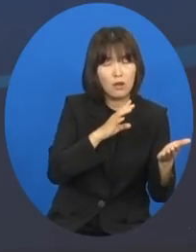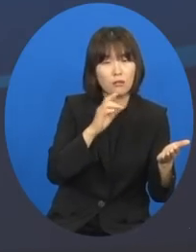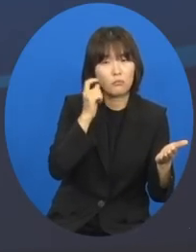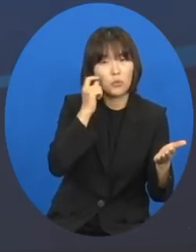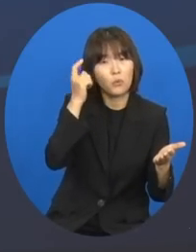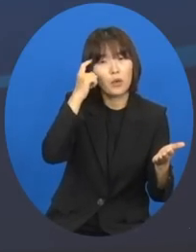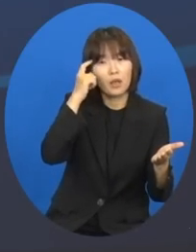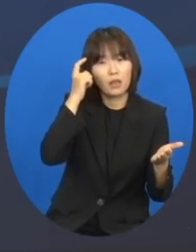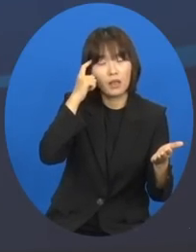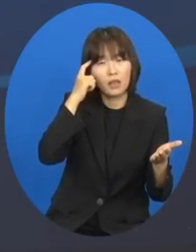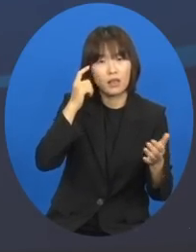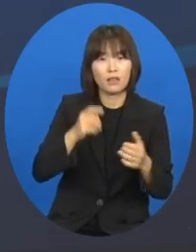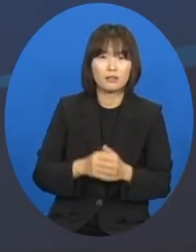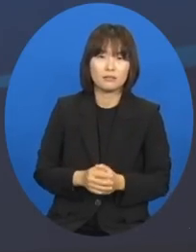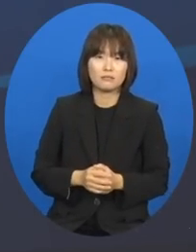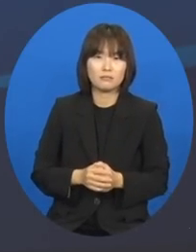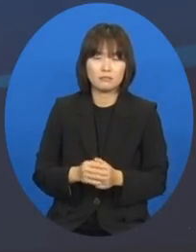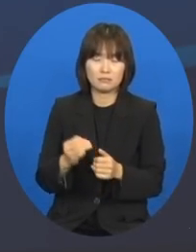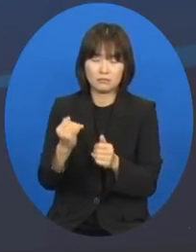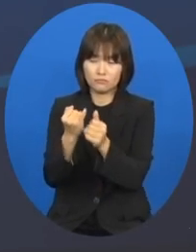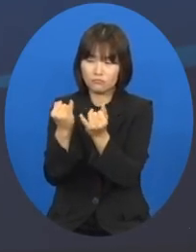막 웃더니 그게 안 된대요